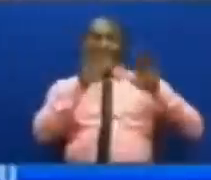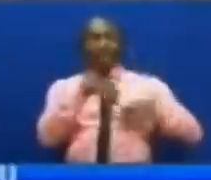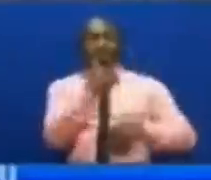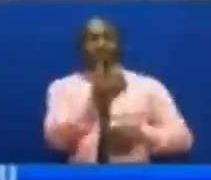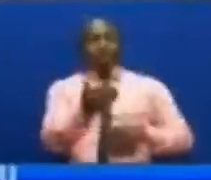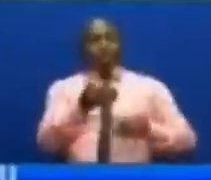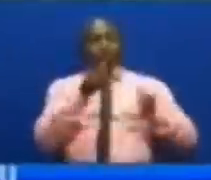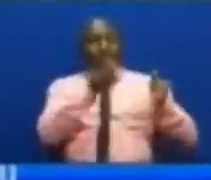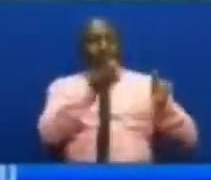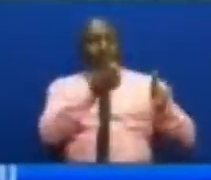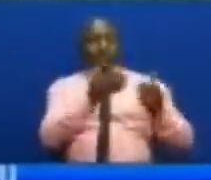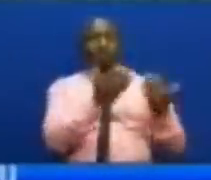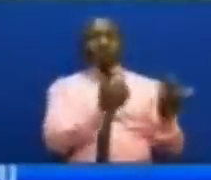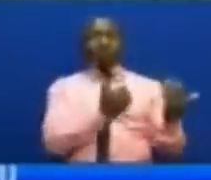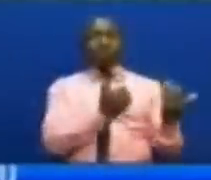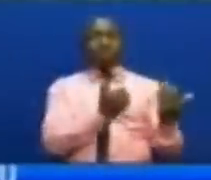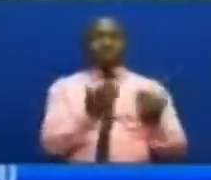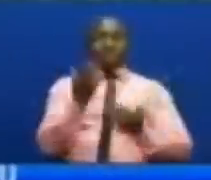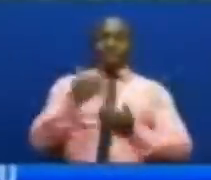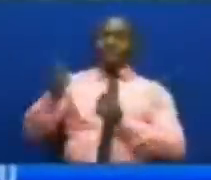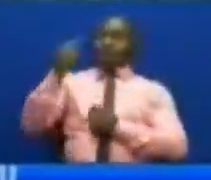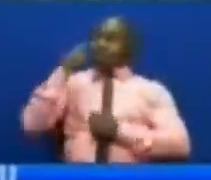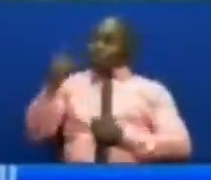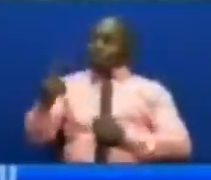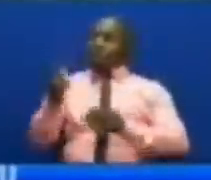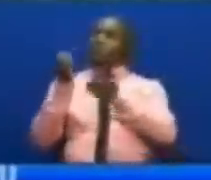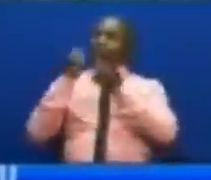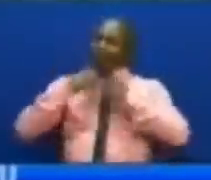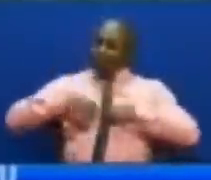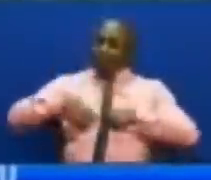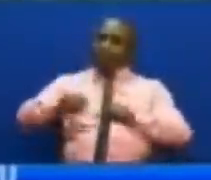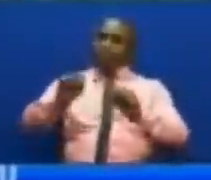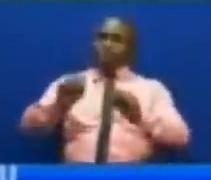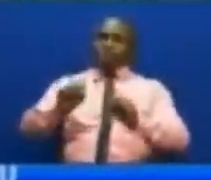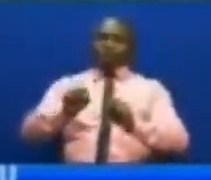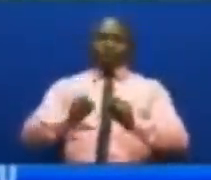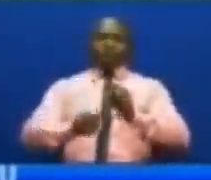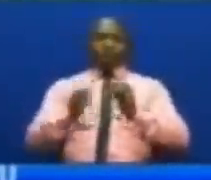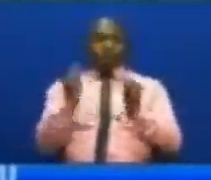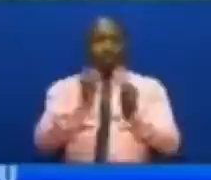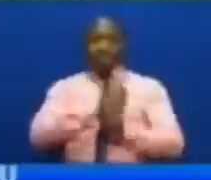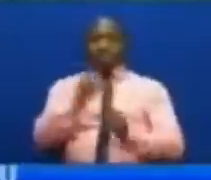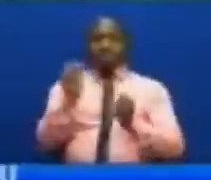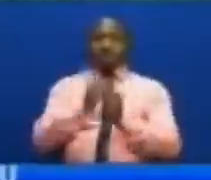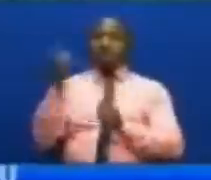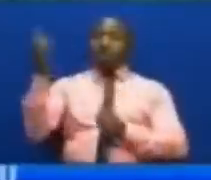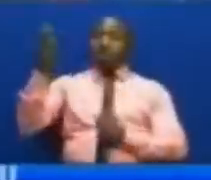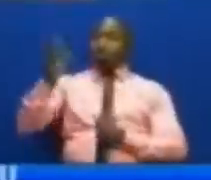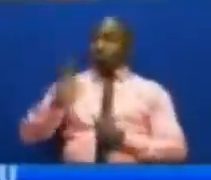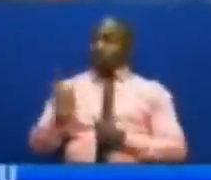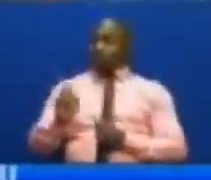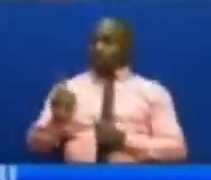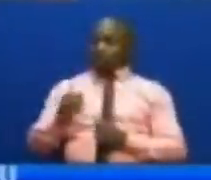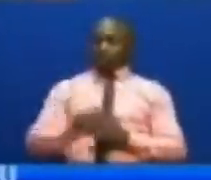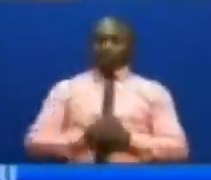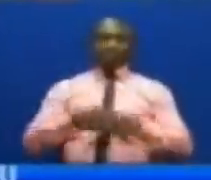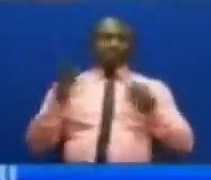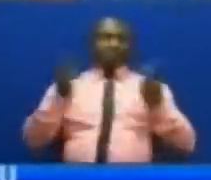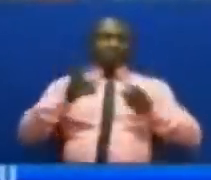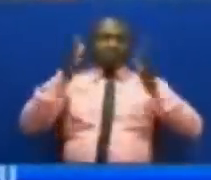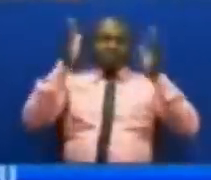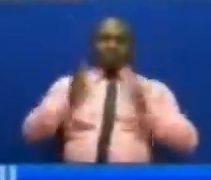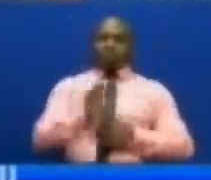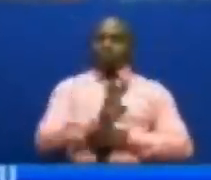darasani. Na nataka kuona inatekelezwa. Kulisile jambo la kwenye hotuba. Kwa upande wake, mkuu wa wilaya